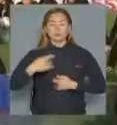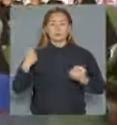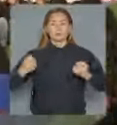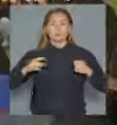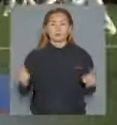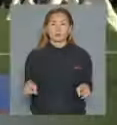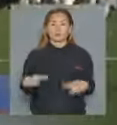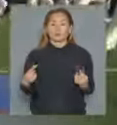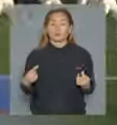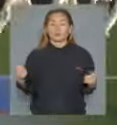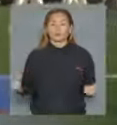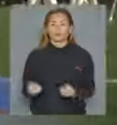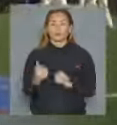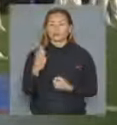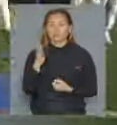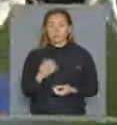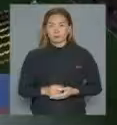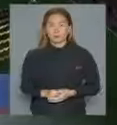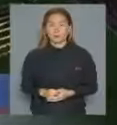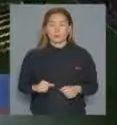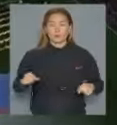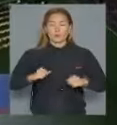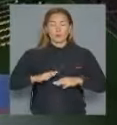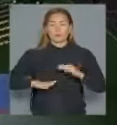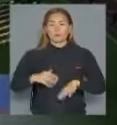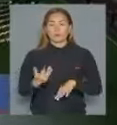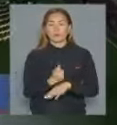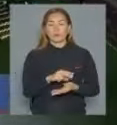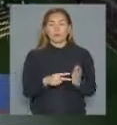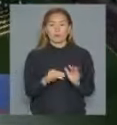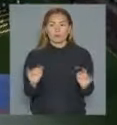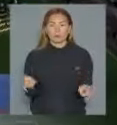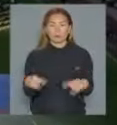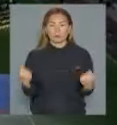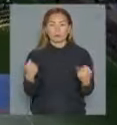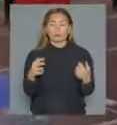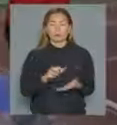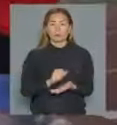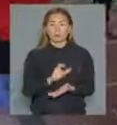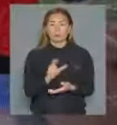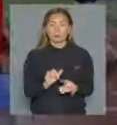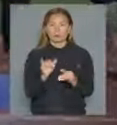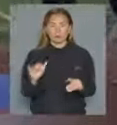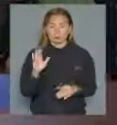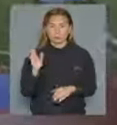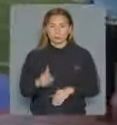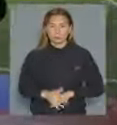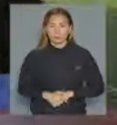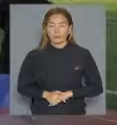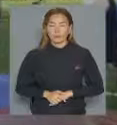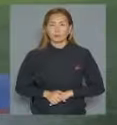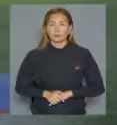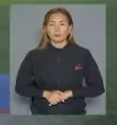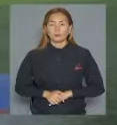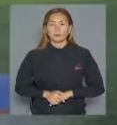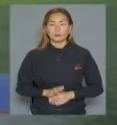спортты дамытуға ерекше мән беріліп, спорт кешендерінің жүйесі кеңейіп, спортпен шұғылданушылар саны өсіп келе жатқанын айтты.